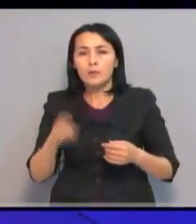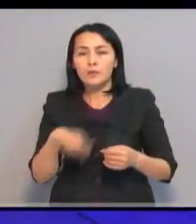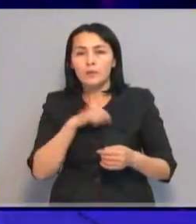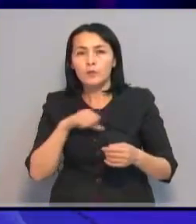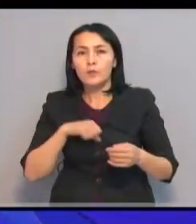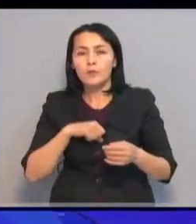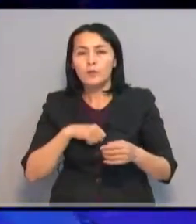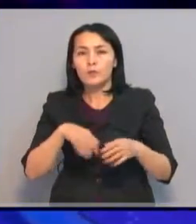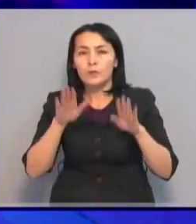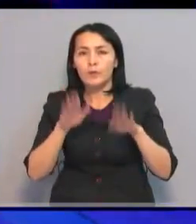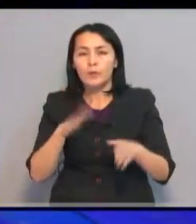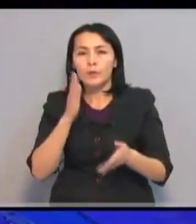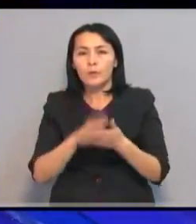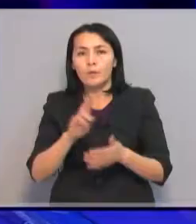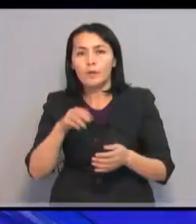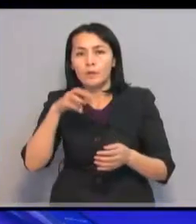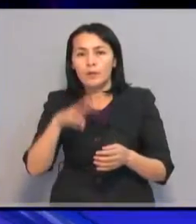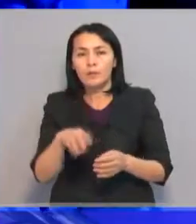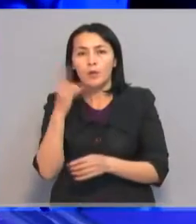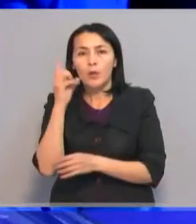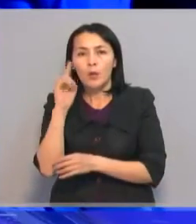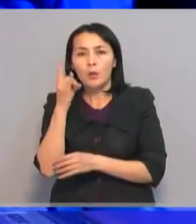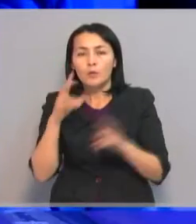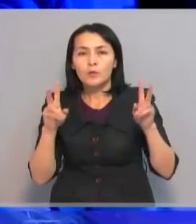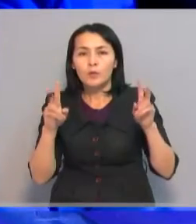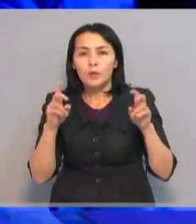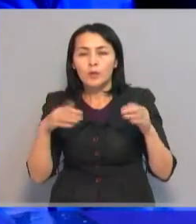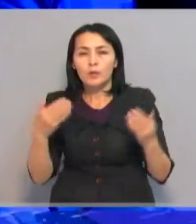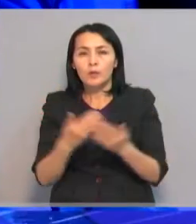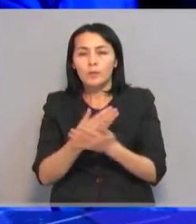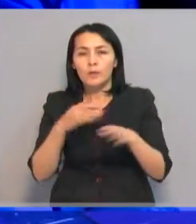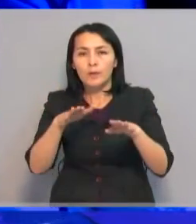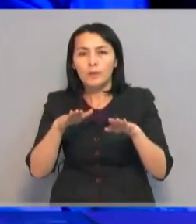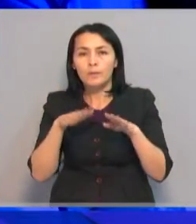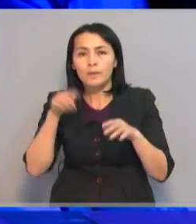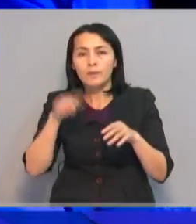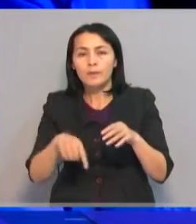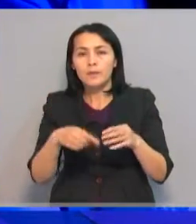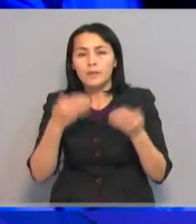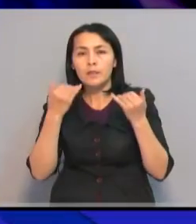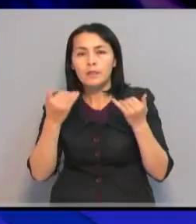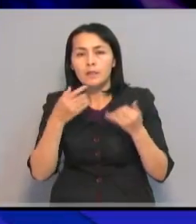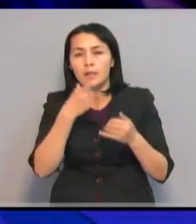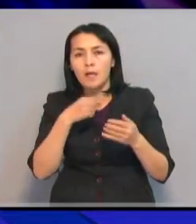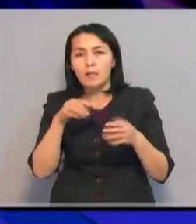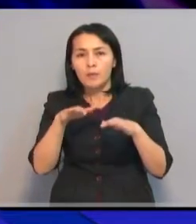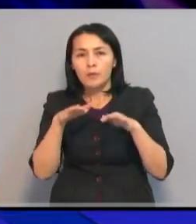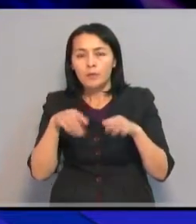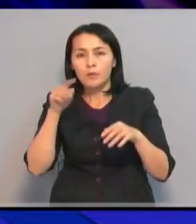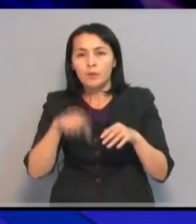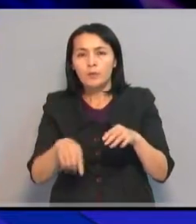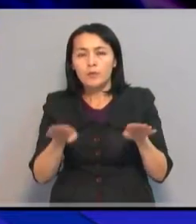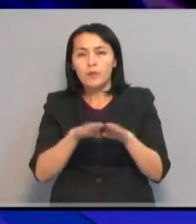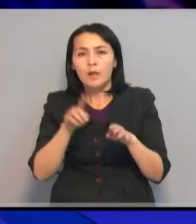өзіндік қолтаңбасы бар қолғанат Мұраттың «Қуыршақ» атты философиялық монопьесасы мистикалық реализм жанрындағы туынды.